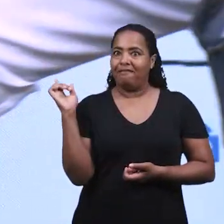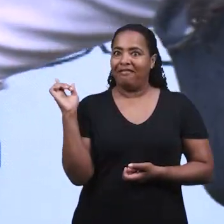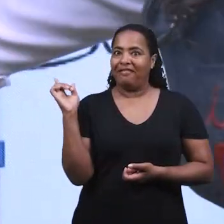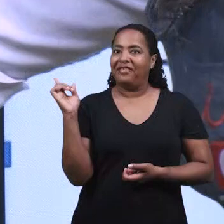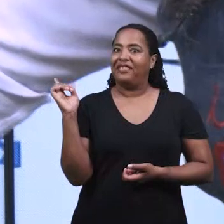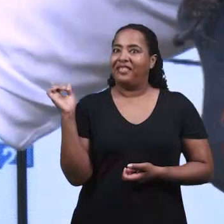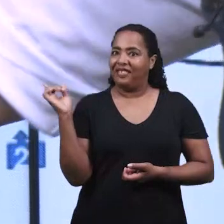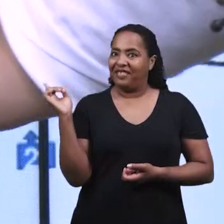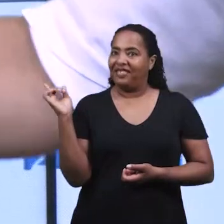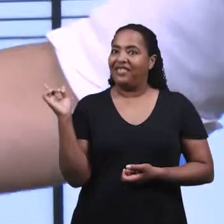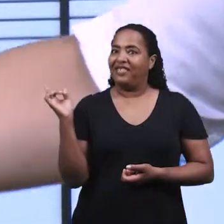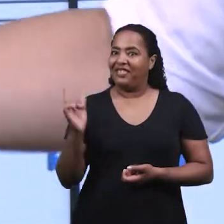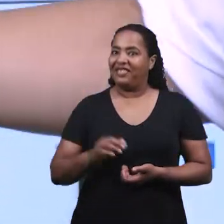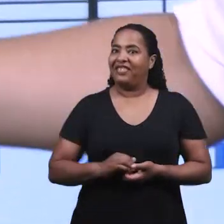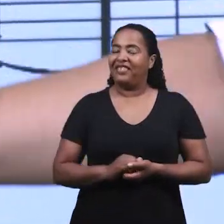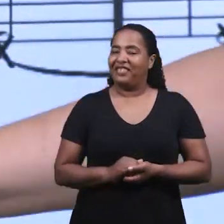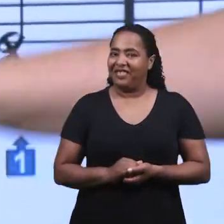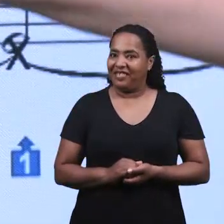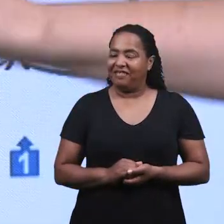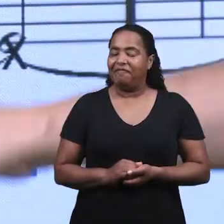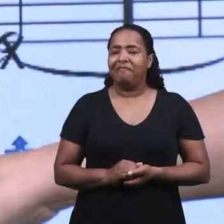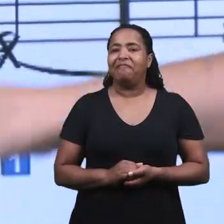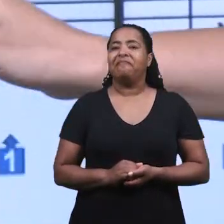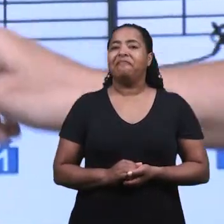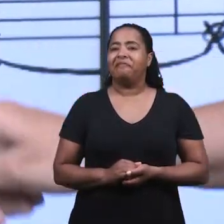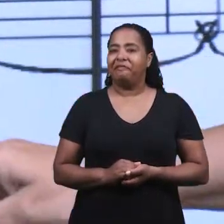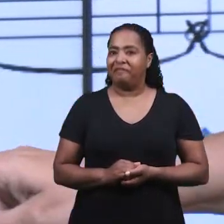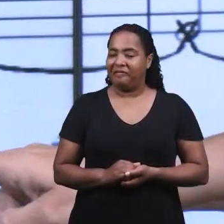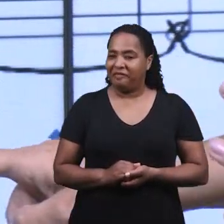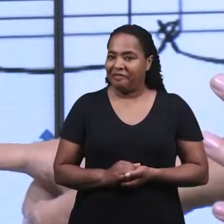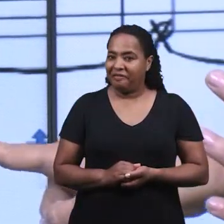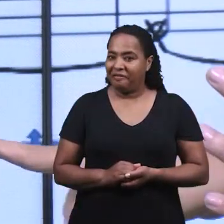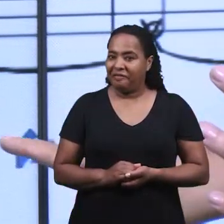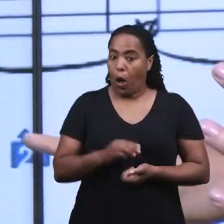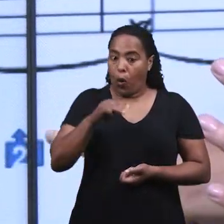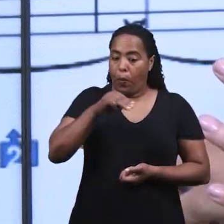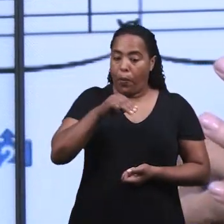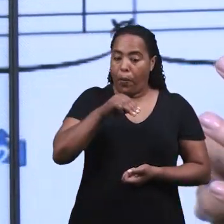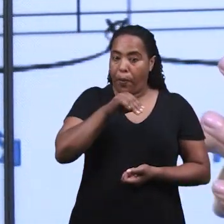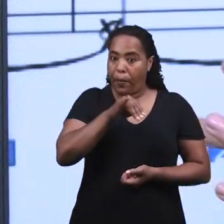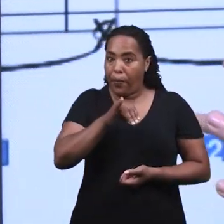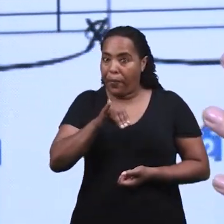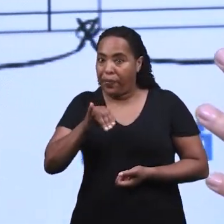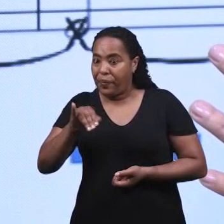fa, sol, la, fa, sol, fa,